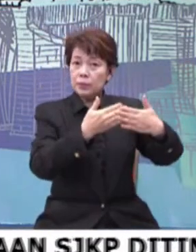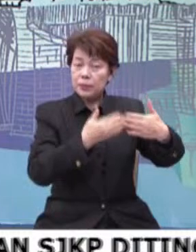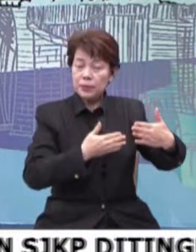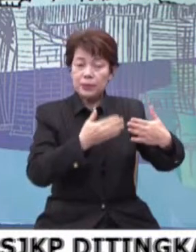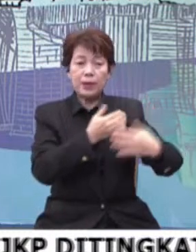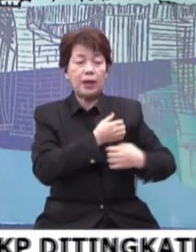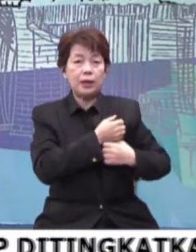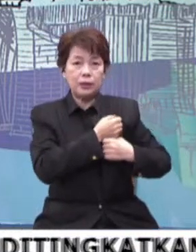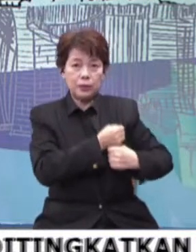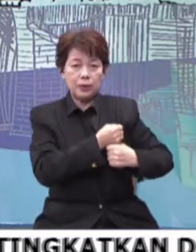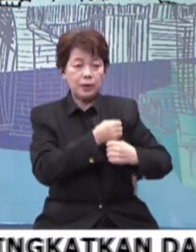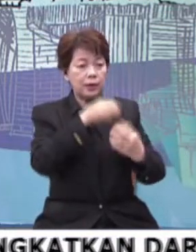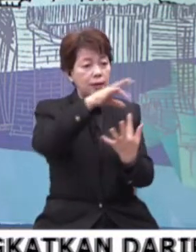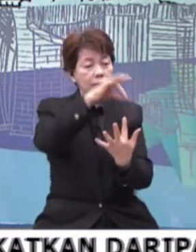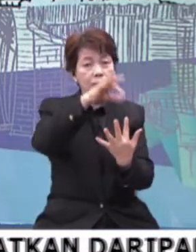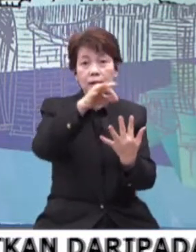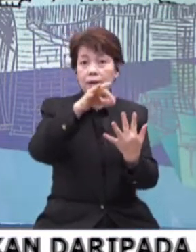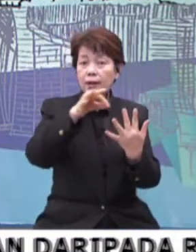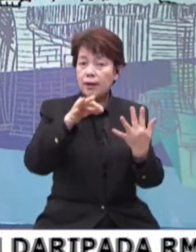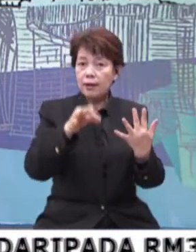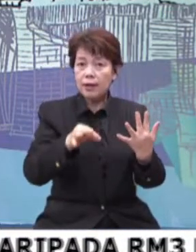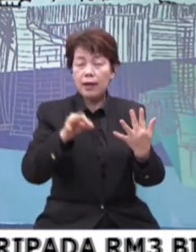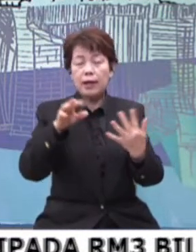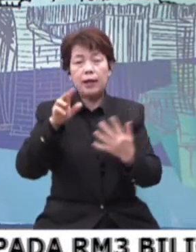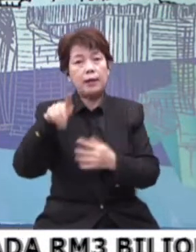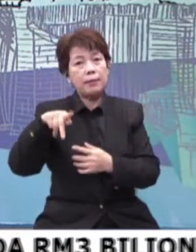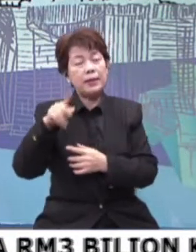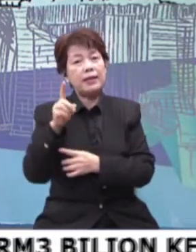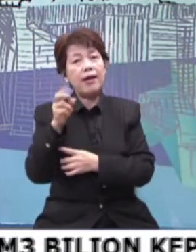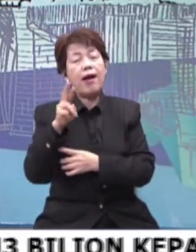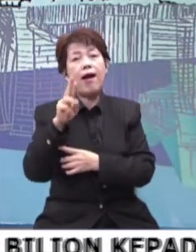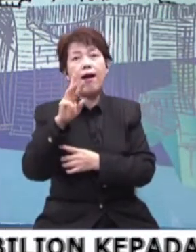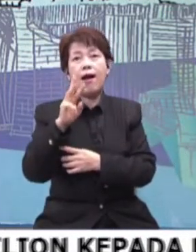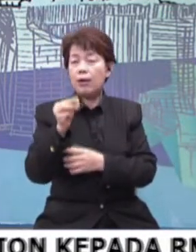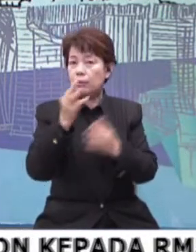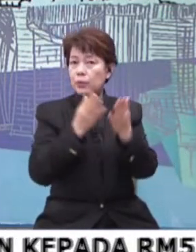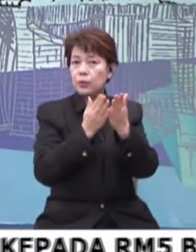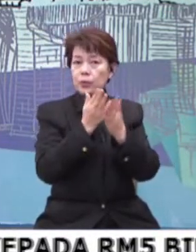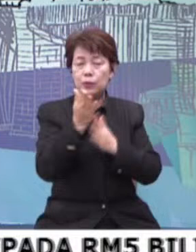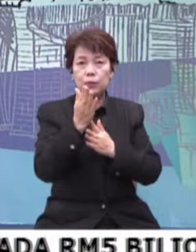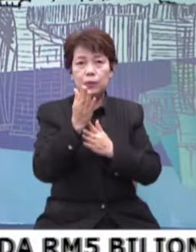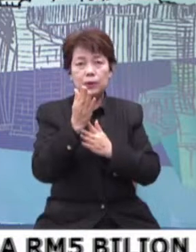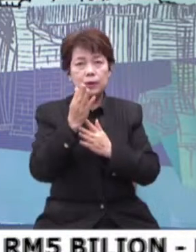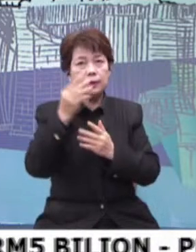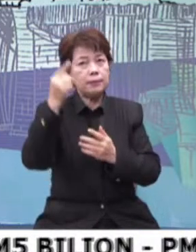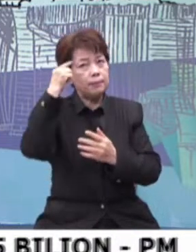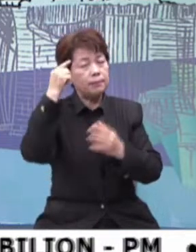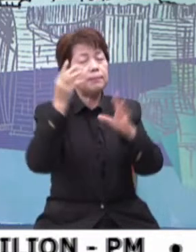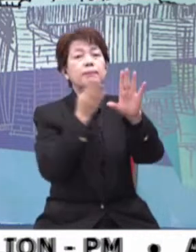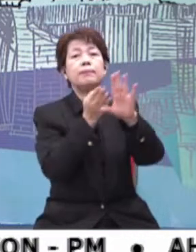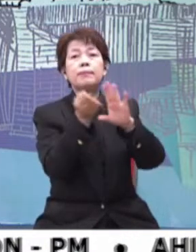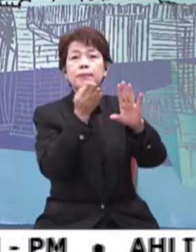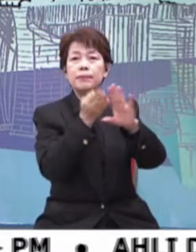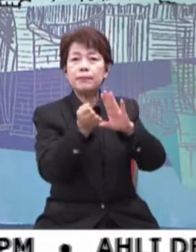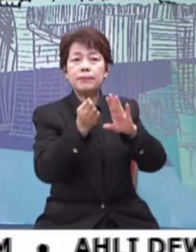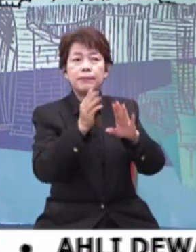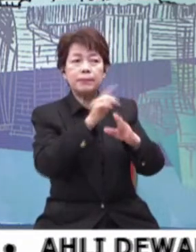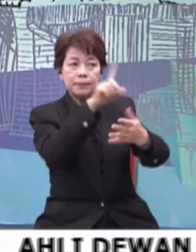ini dipilih untuk anggota ipdrm khususnya mereka akan melalui ujian sudah tentu